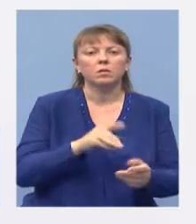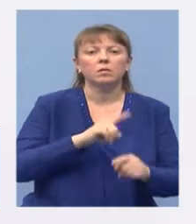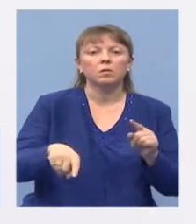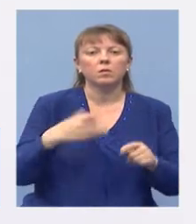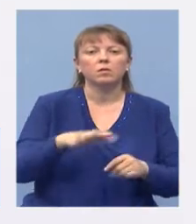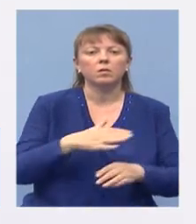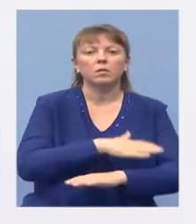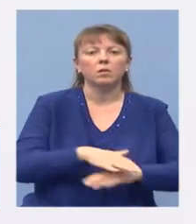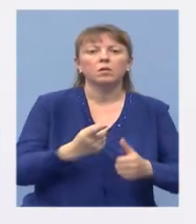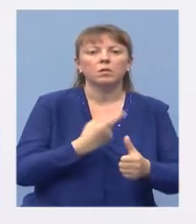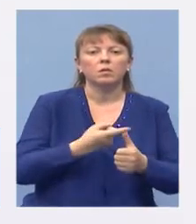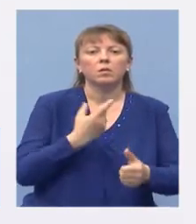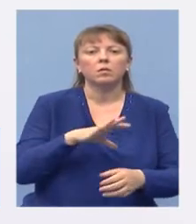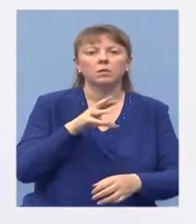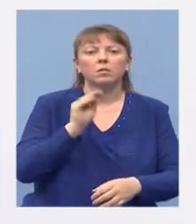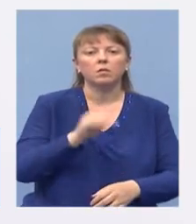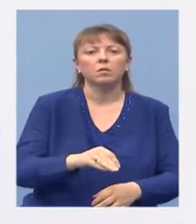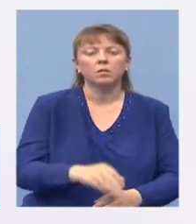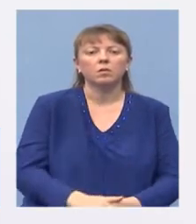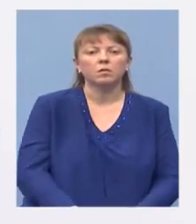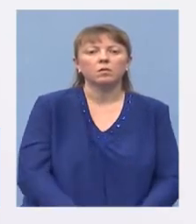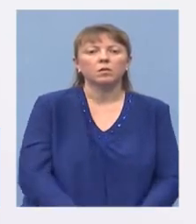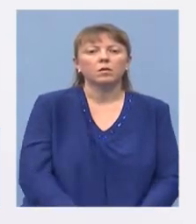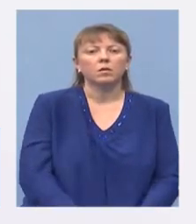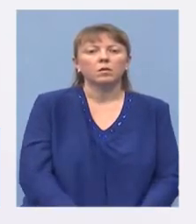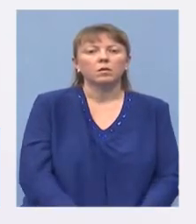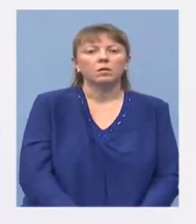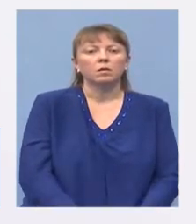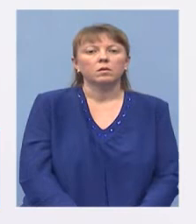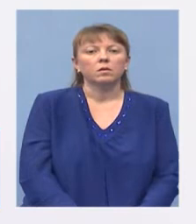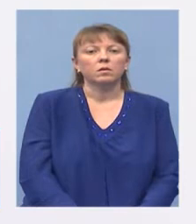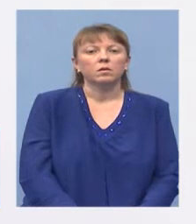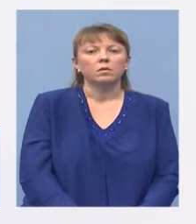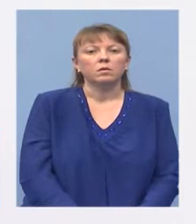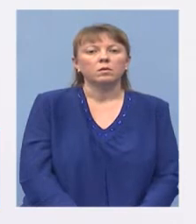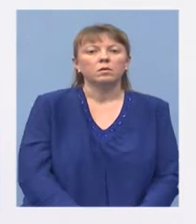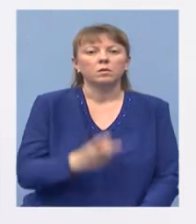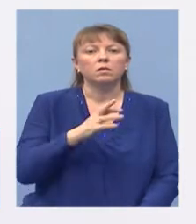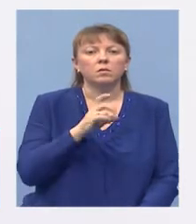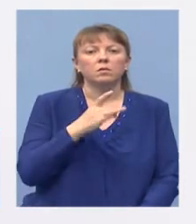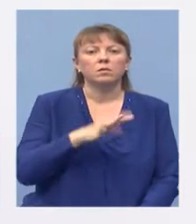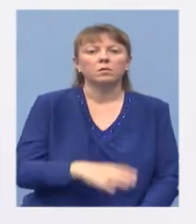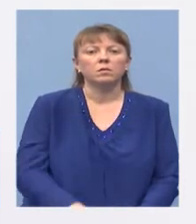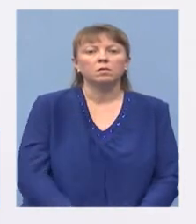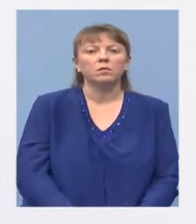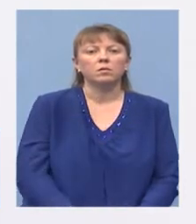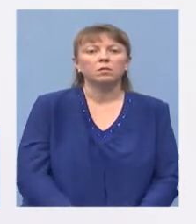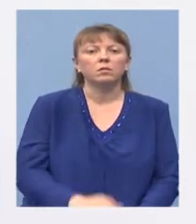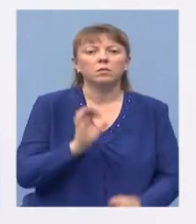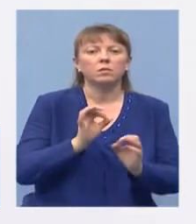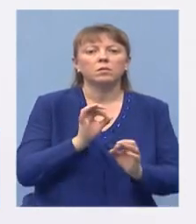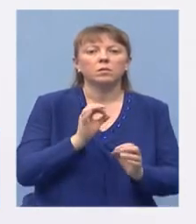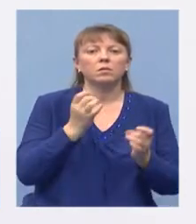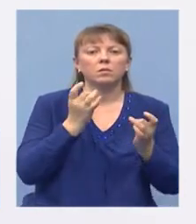анкетные данные, они уже появляются в системе, то есть автоматически. То есть и за счет этого, за счет интеграции баз данных, мы максимально